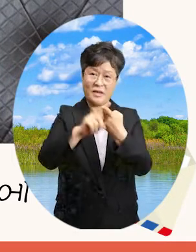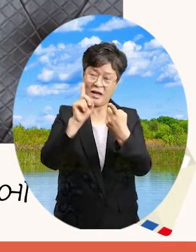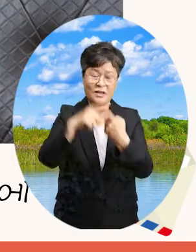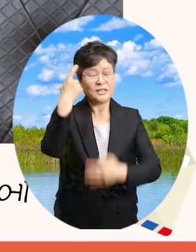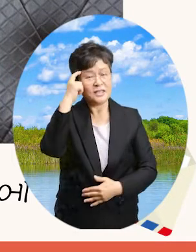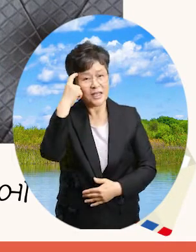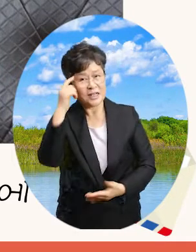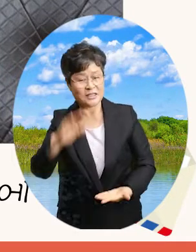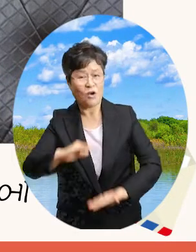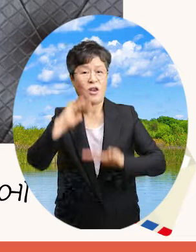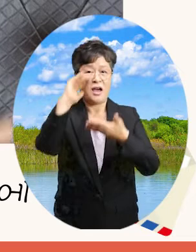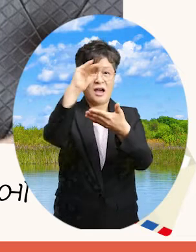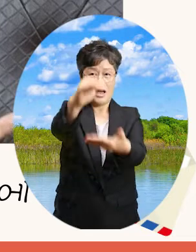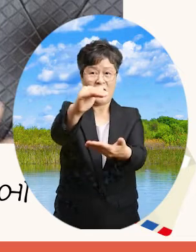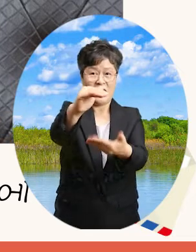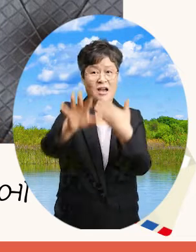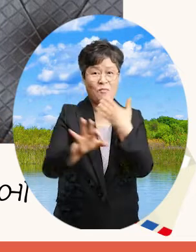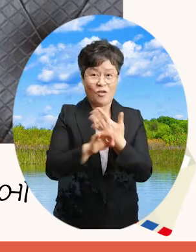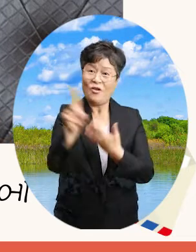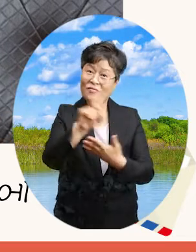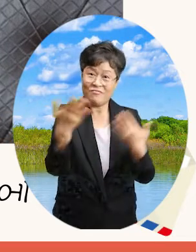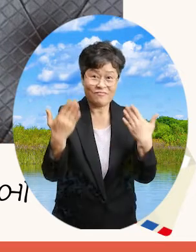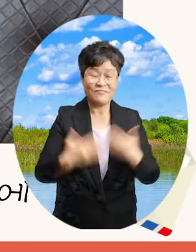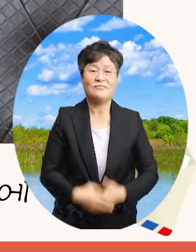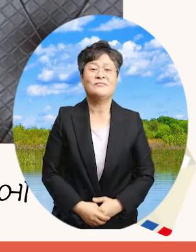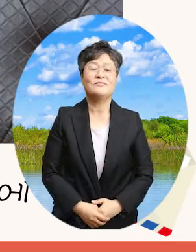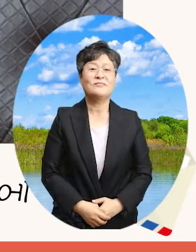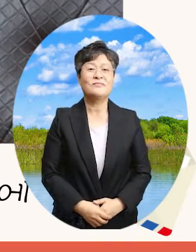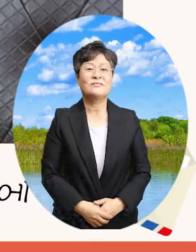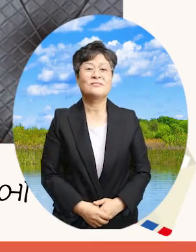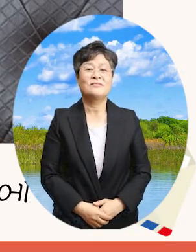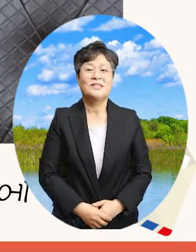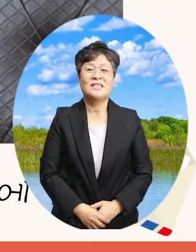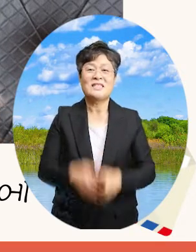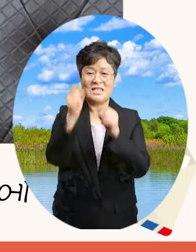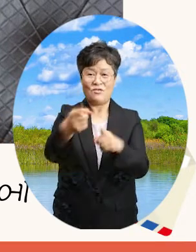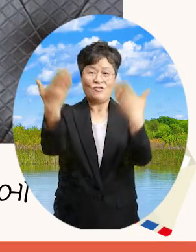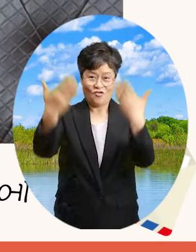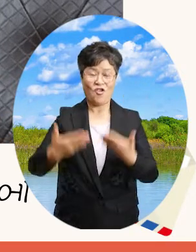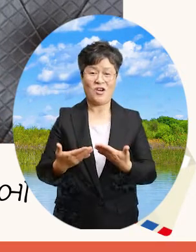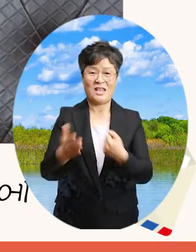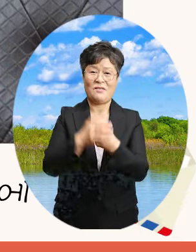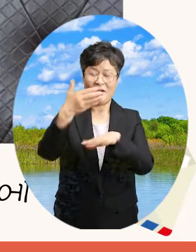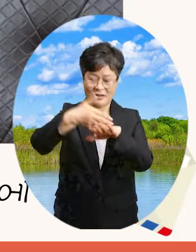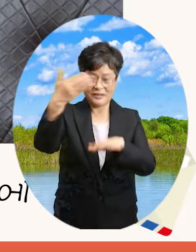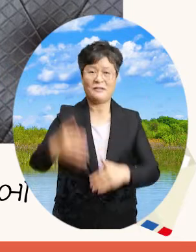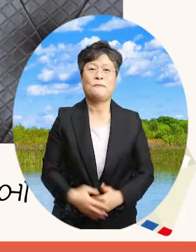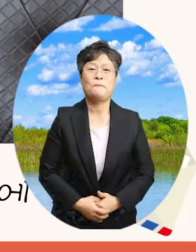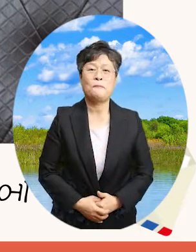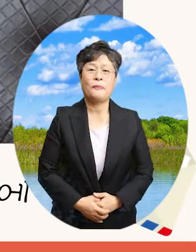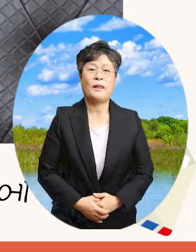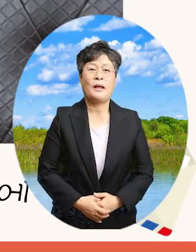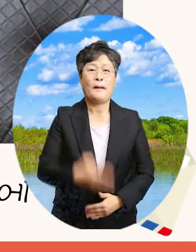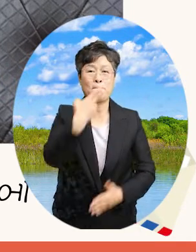또 하천을 바라보고 또 지속 가능한 깨끗한 하천을 원하는 그 마음들이 우리 사업에 많이 반영이 돼서 저희들이 올해도 많은 사업을